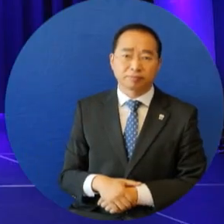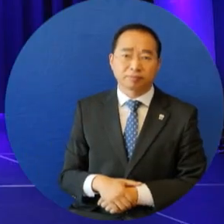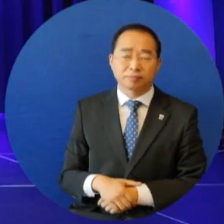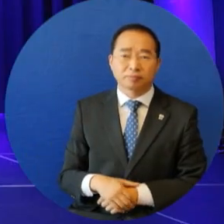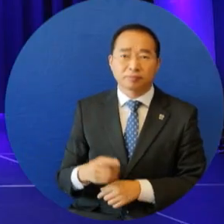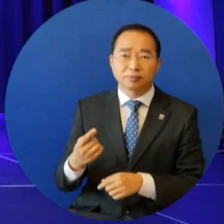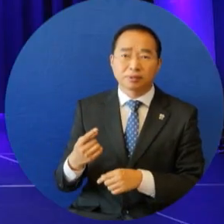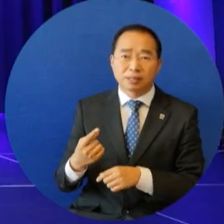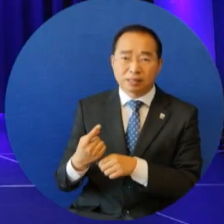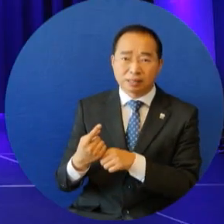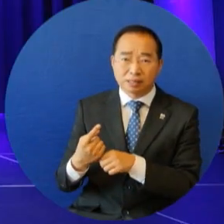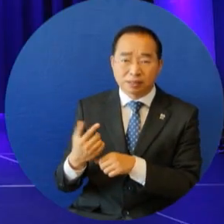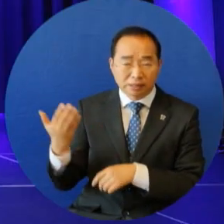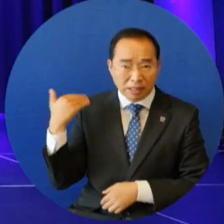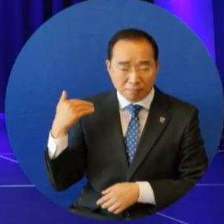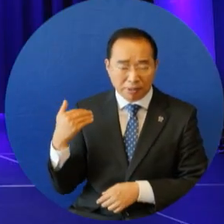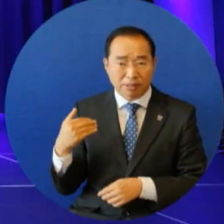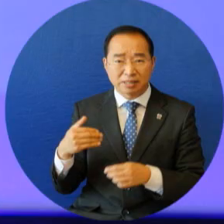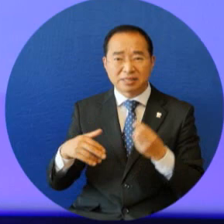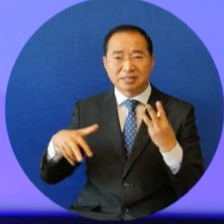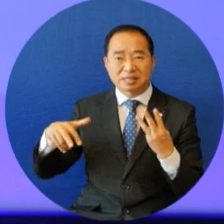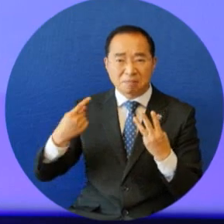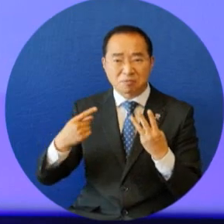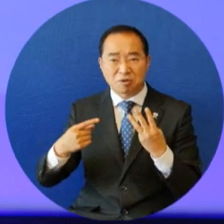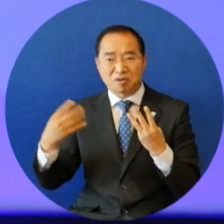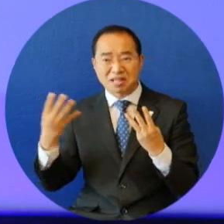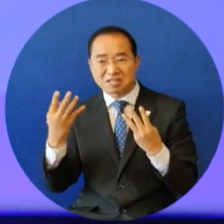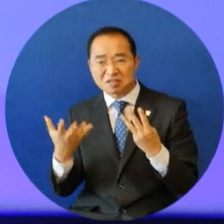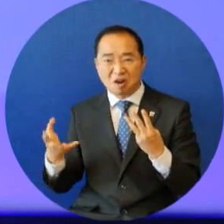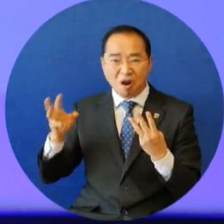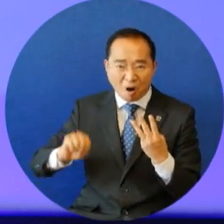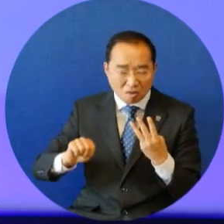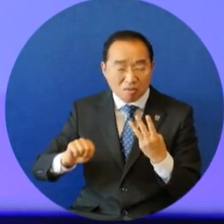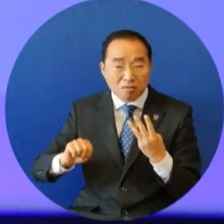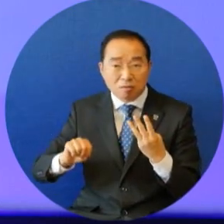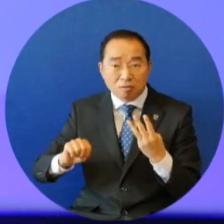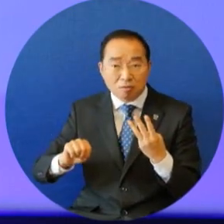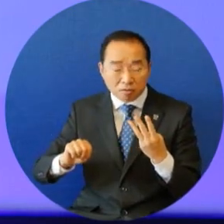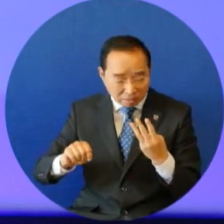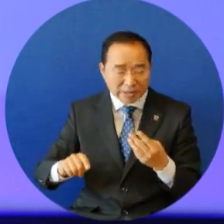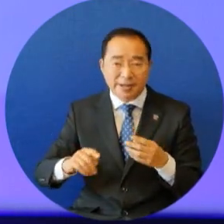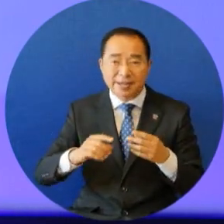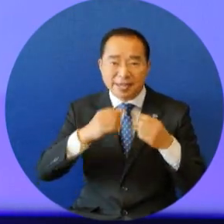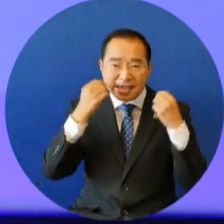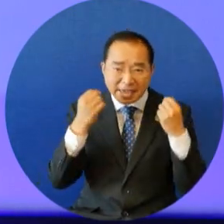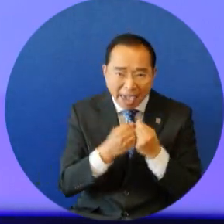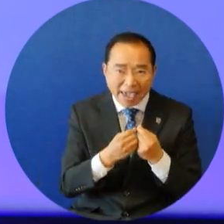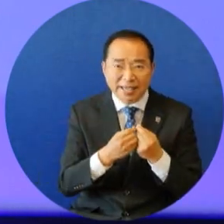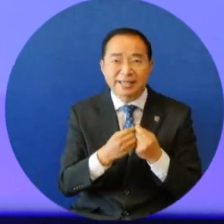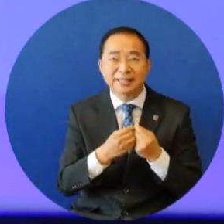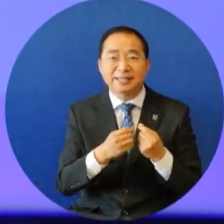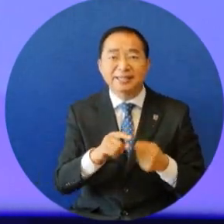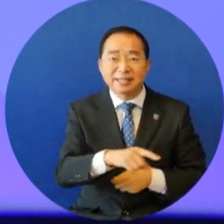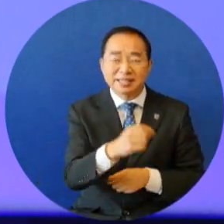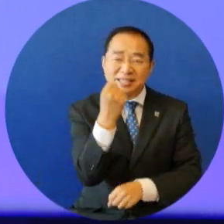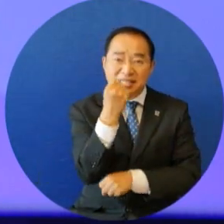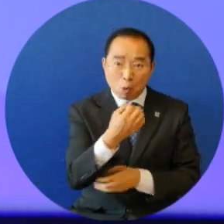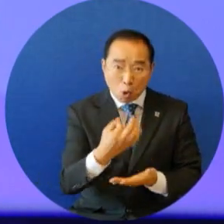상반기에 3조 4,500억 달러를 풀면서 그것의 태반을 개인들한테 풀었습니다. 즉